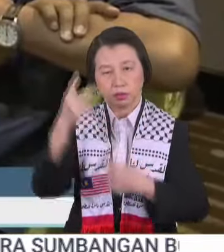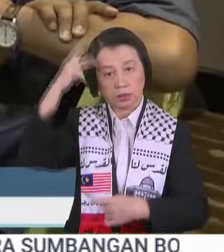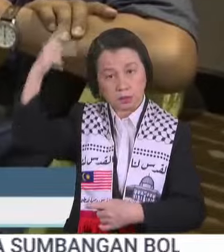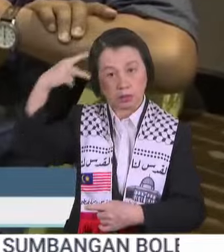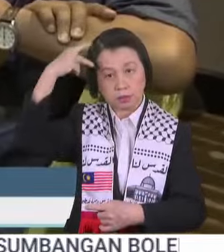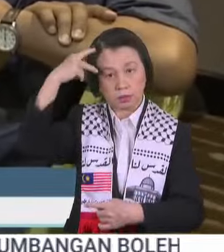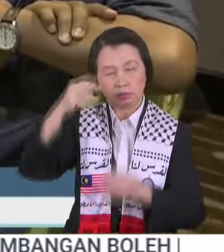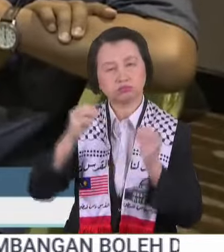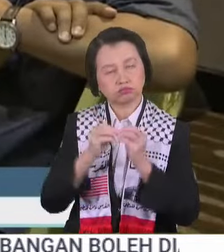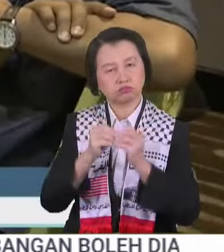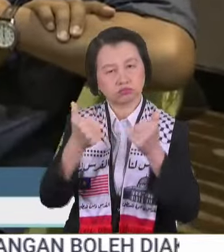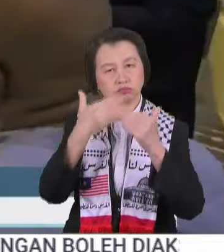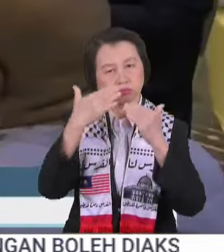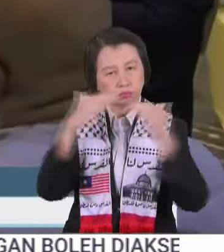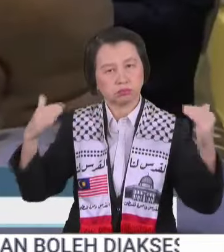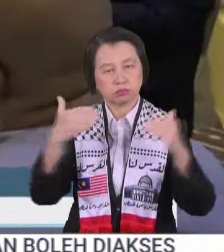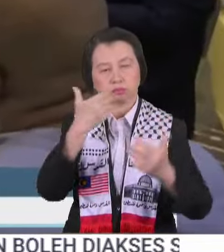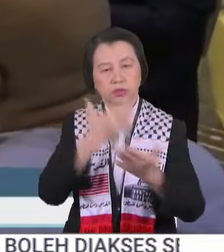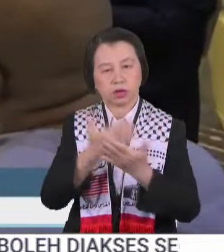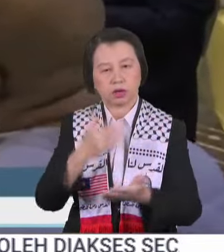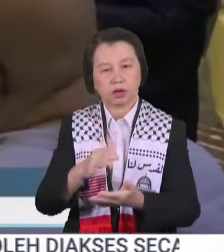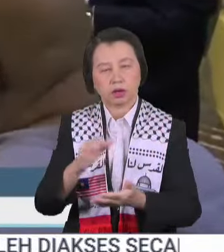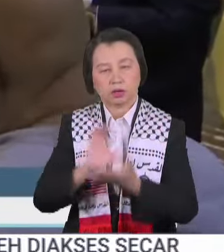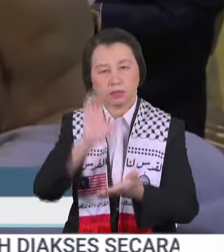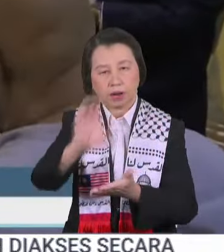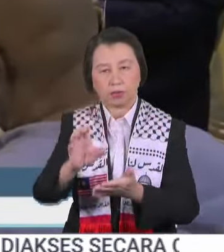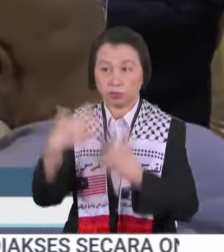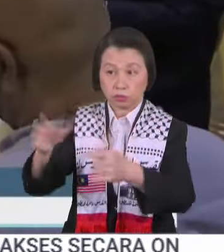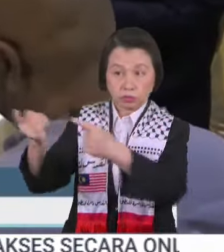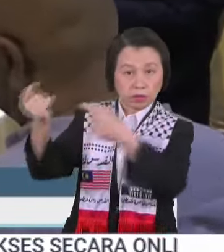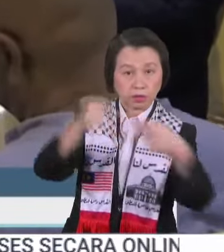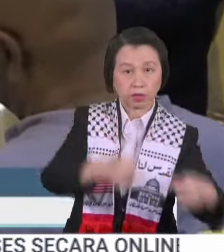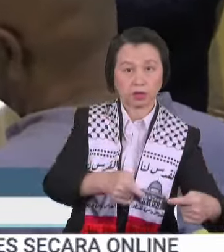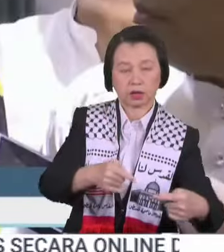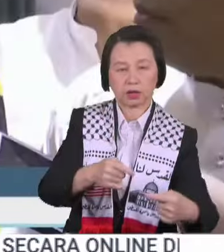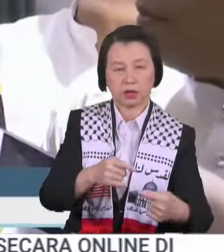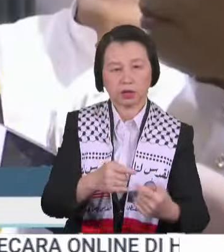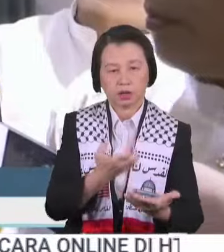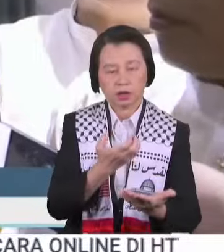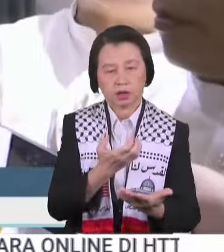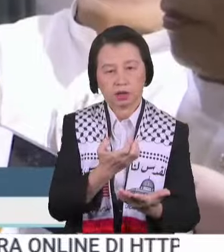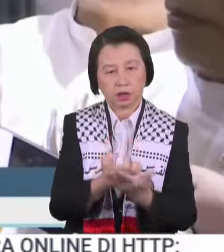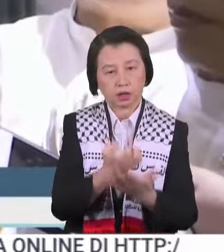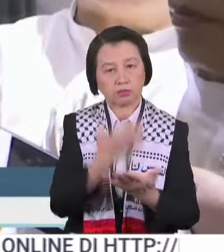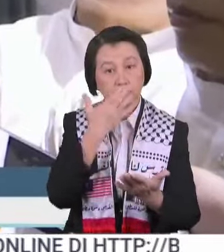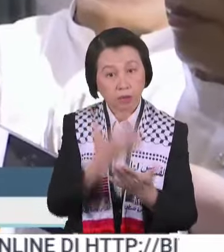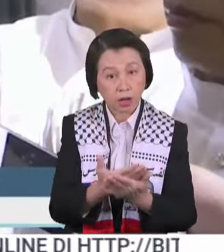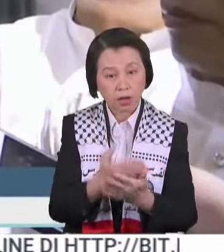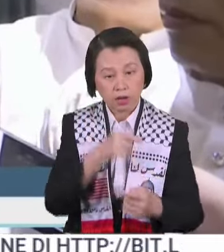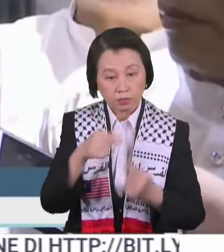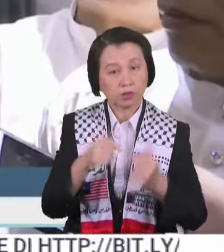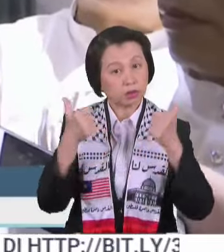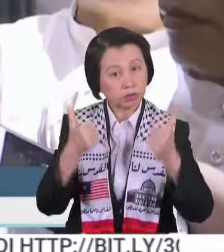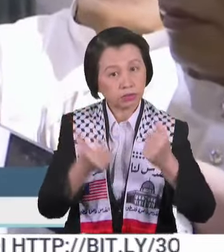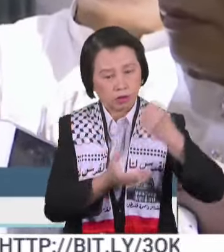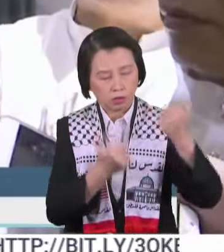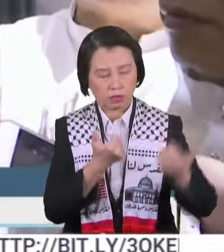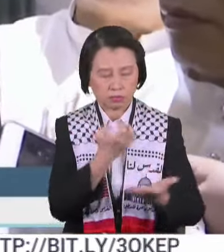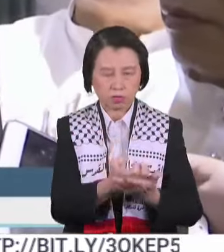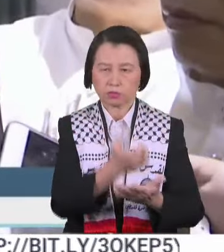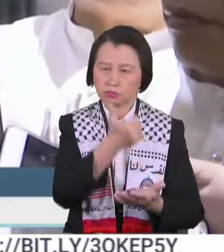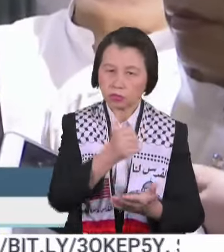yang kita rasa semakin stabil, pelabur sudah datang, ekonomi sudah baik, dan apabila ini berlaku dan kemungkinan besar